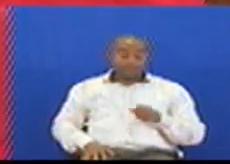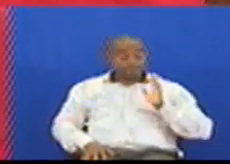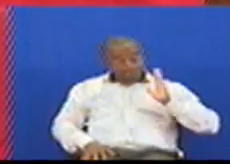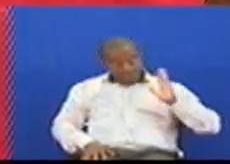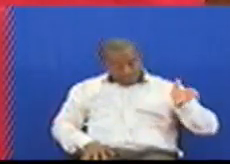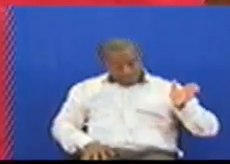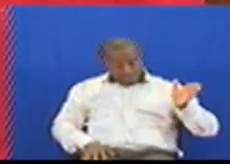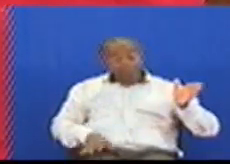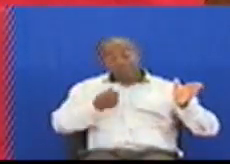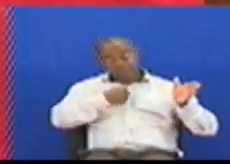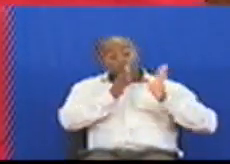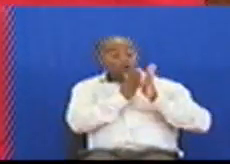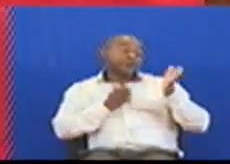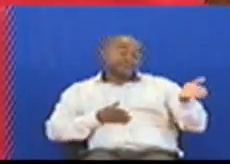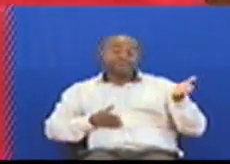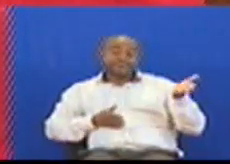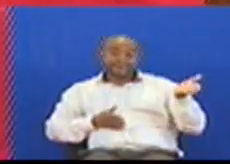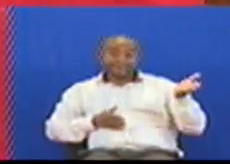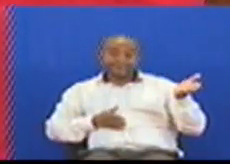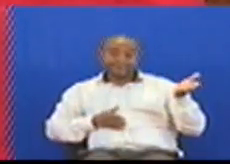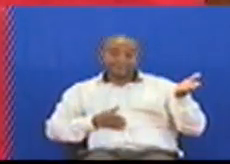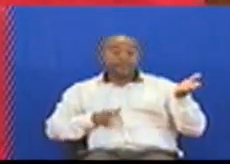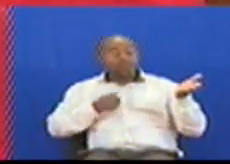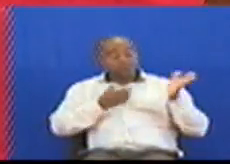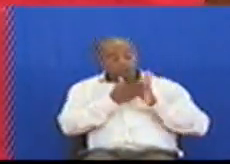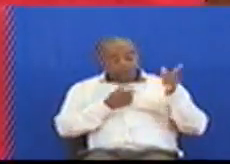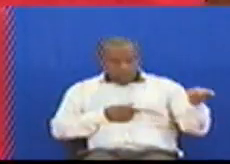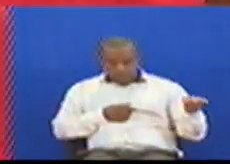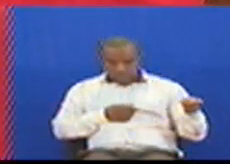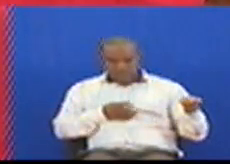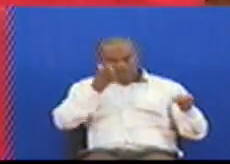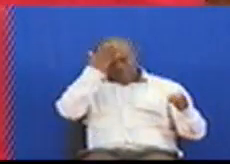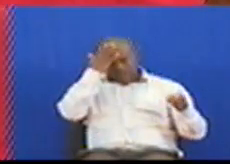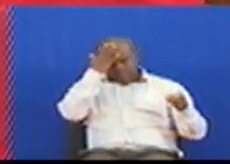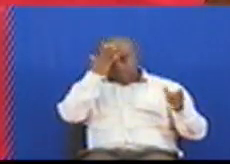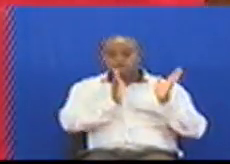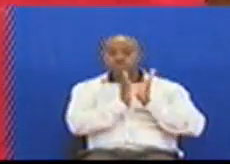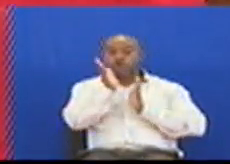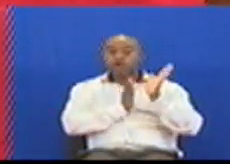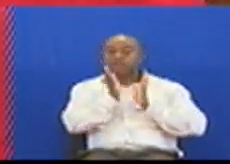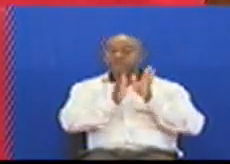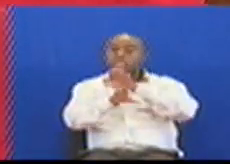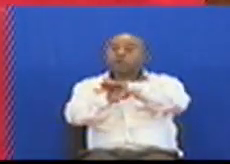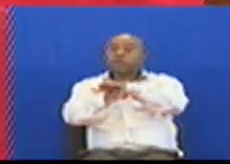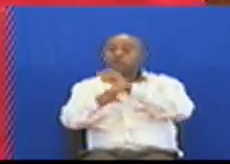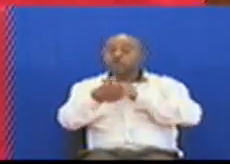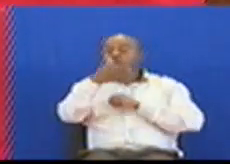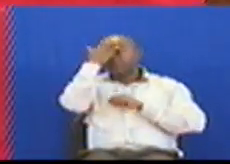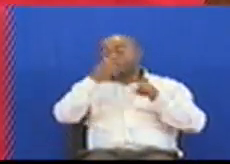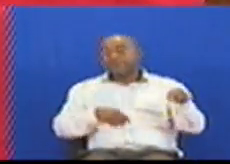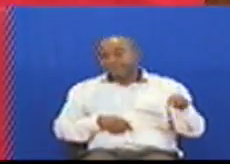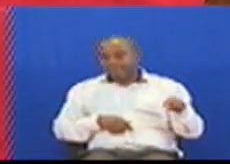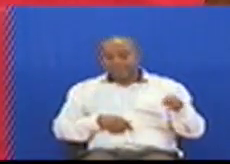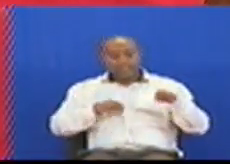Mheshimiwa Waziri, kama ambavyo nimekuwa ninakuomba, jiografia ya Ukerewe unaifahamu, na bahati nzuri umefika kule, manaibu waziri